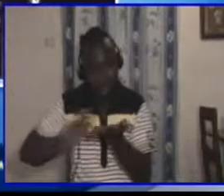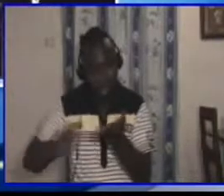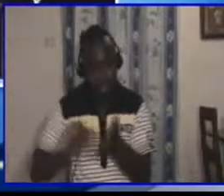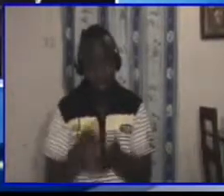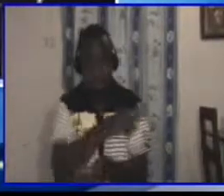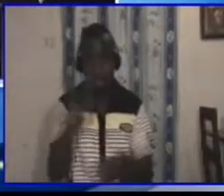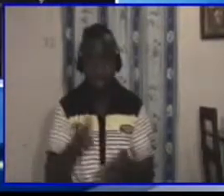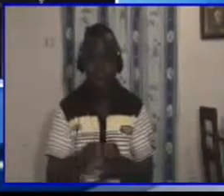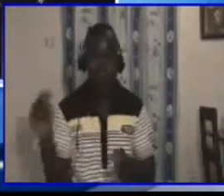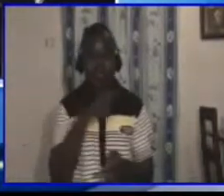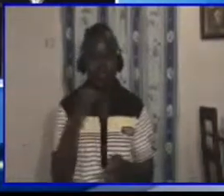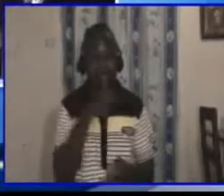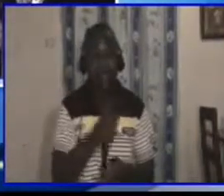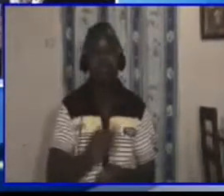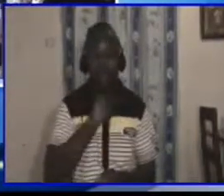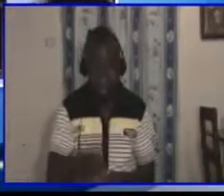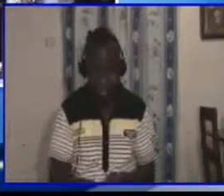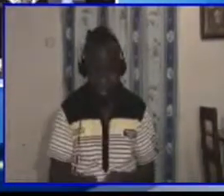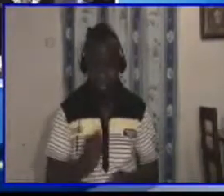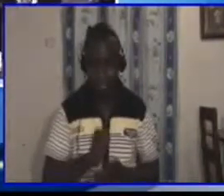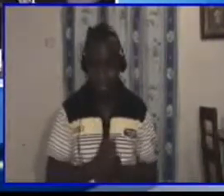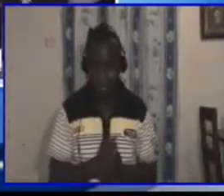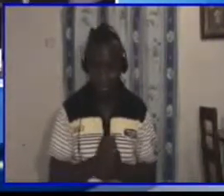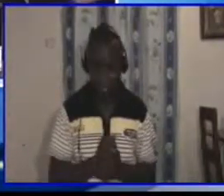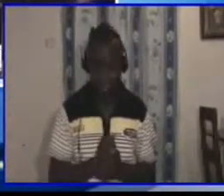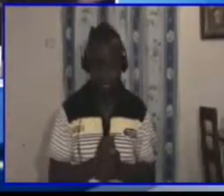per favore non offendetevi